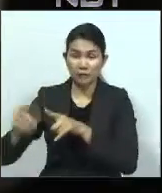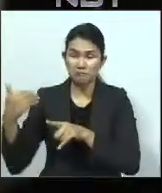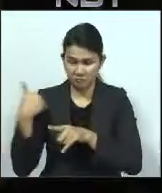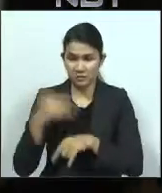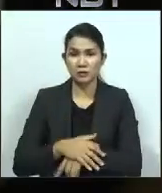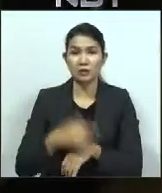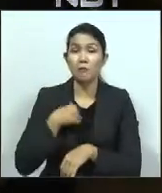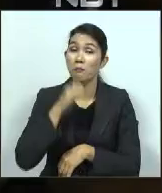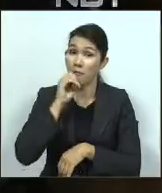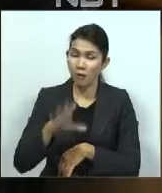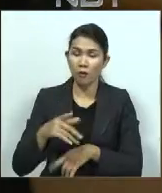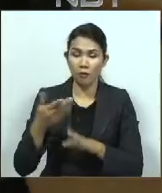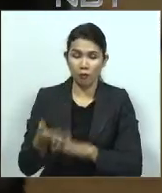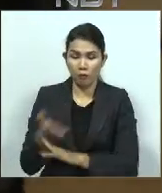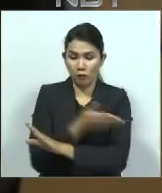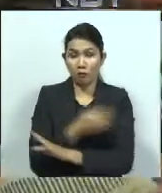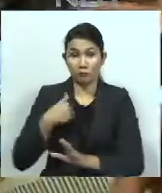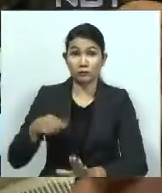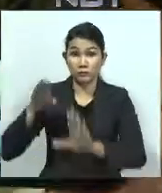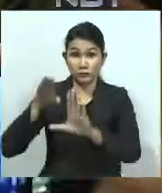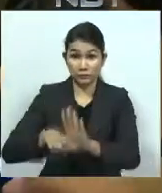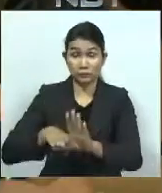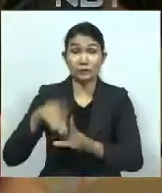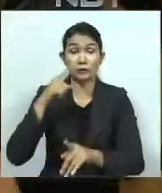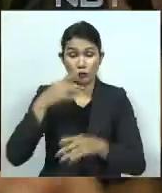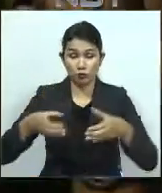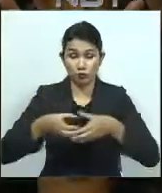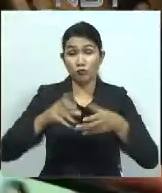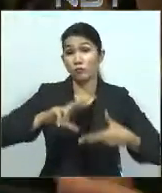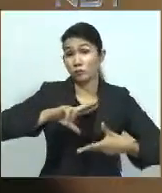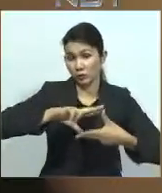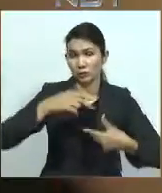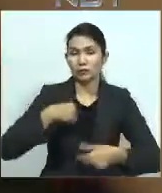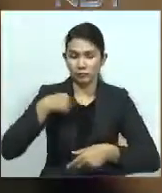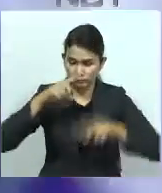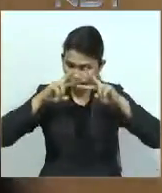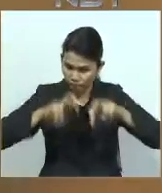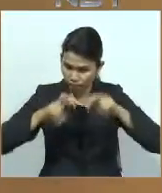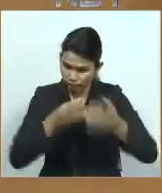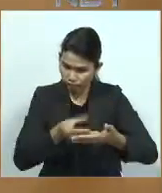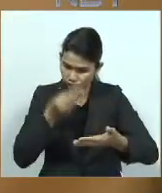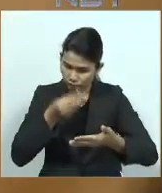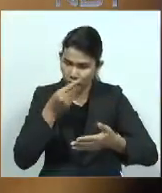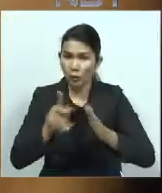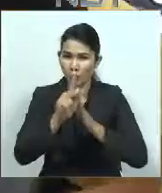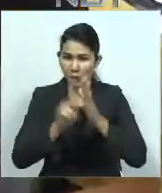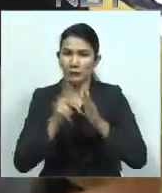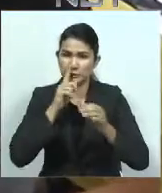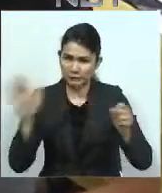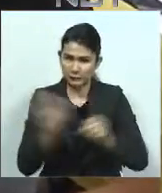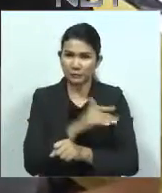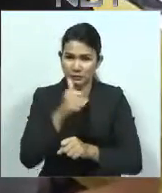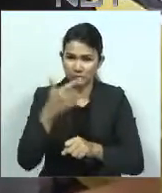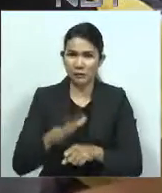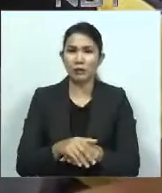ดยย้ำว่าก่อนที่จะเข้ามาสมัครเป็นสมาชิกพรรคพลังประชารัฐได้ศึกษาข้อกฎหมายอย่างรอบคอบแล้วแล้วก็มี